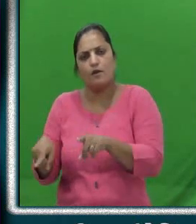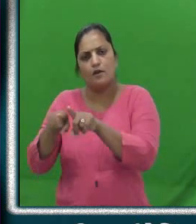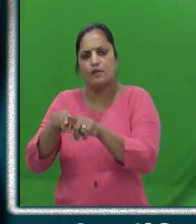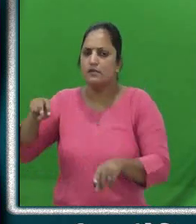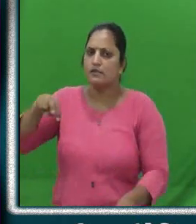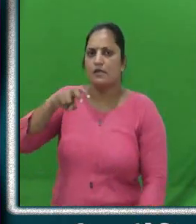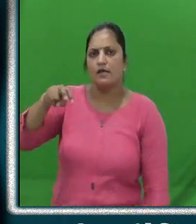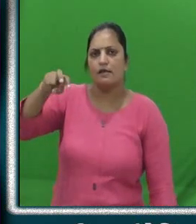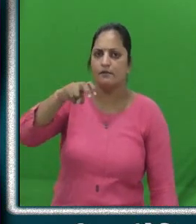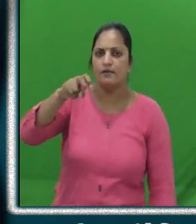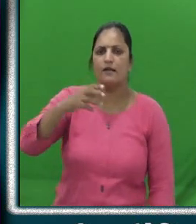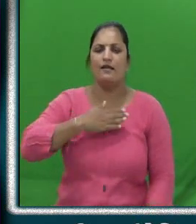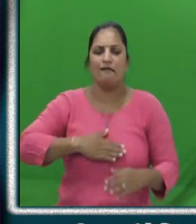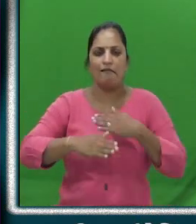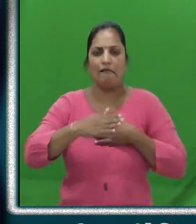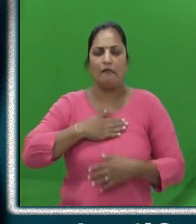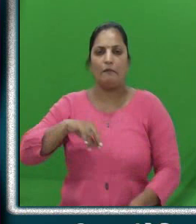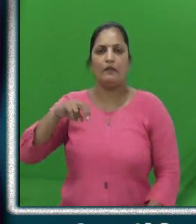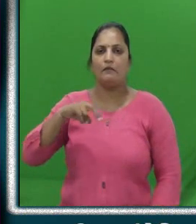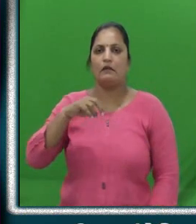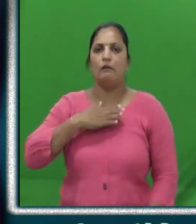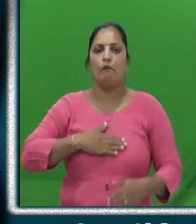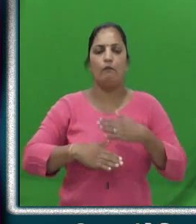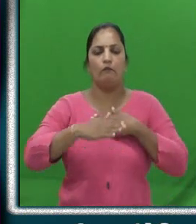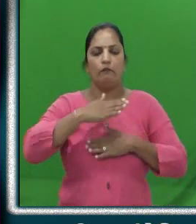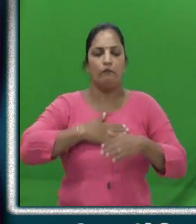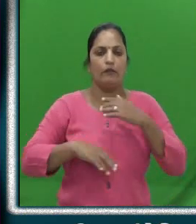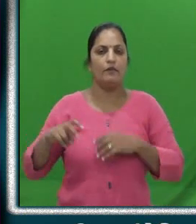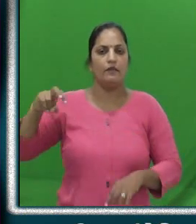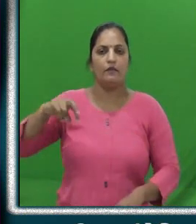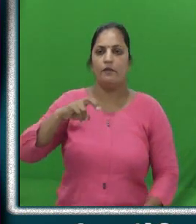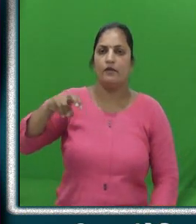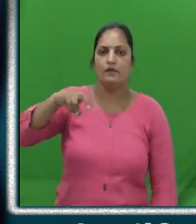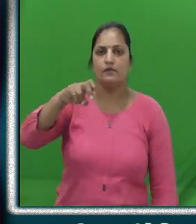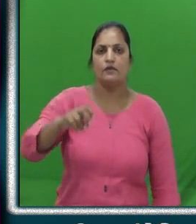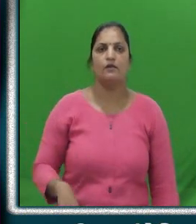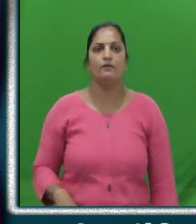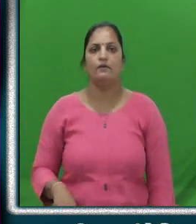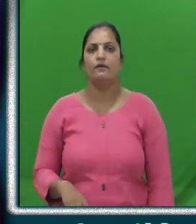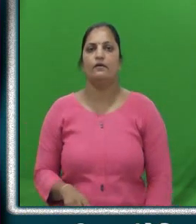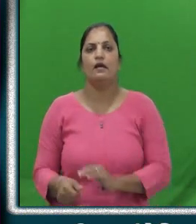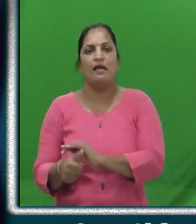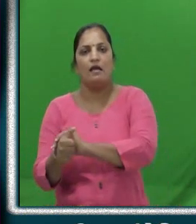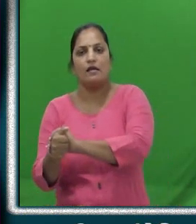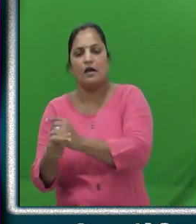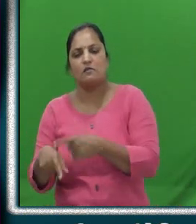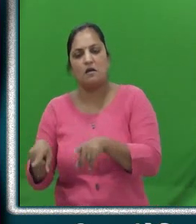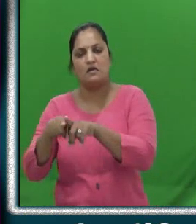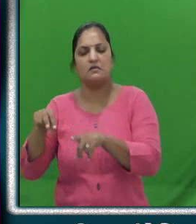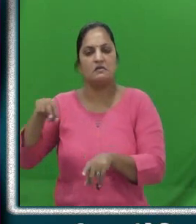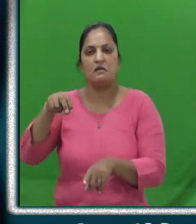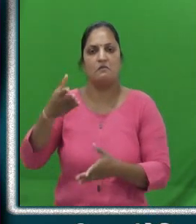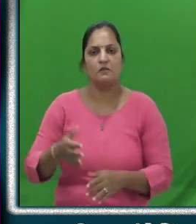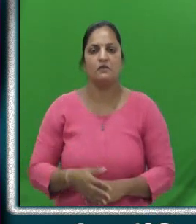કાચબાચાલ કાચબાચાલ એટલે આપણે શું કહીએ ધીમી ગતિ એકદમ સ્લો સ્પીડથી જતા હોય ને એને આપણે ઘણી વખત કહીએ કે કાચબાની